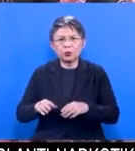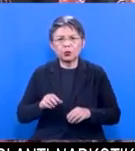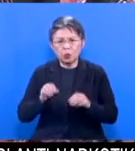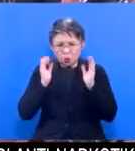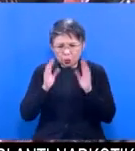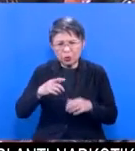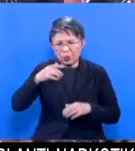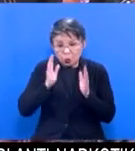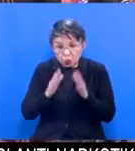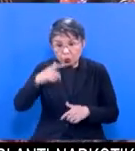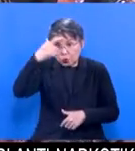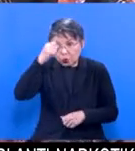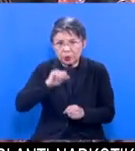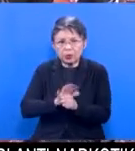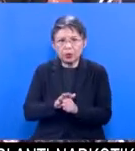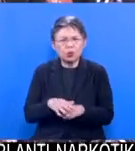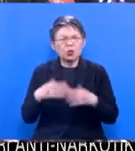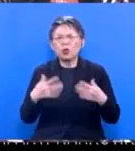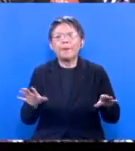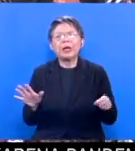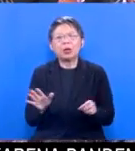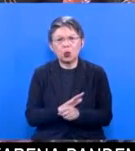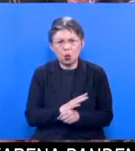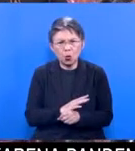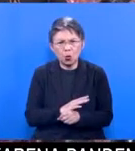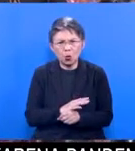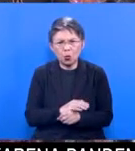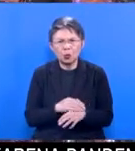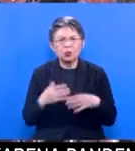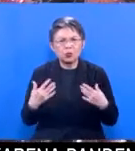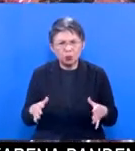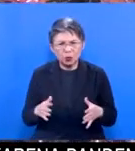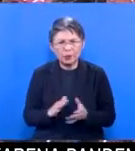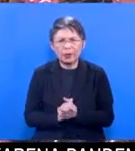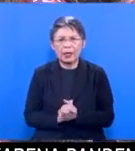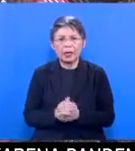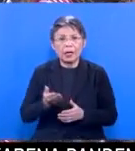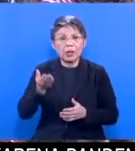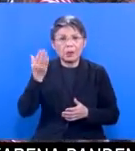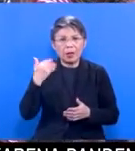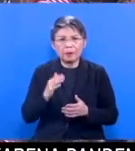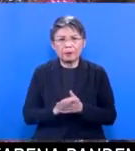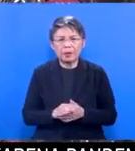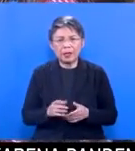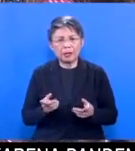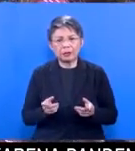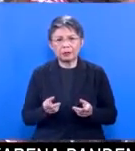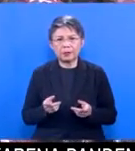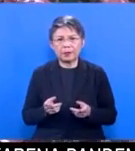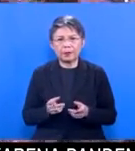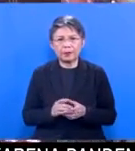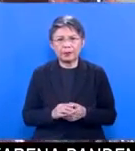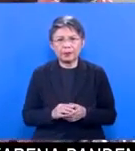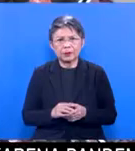kasus atau untuk pasien COVID itu terisi semuanya. Bahkan kemarin-kemarin itu ada kejadian